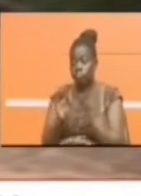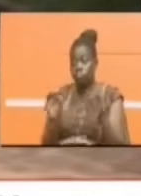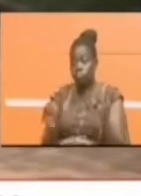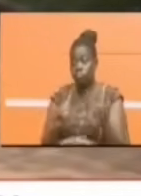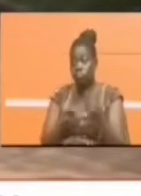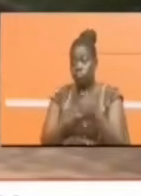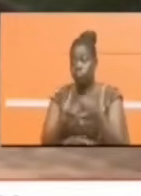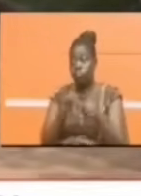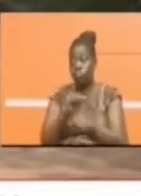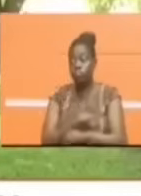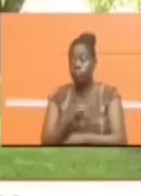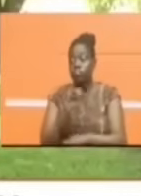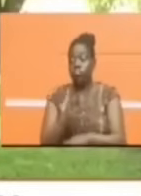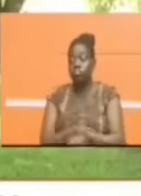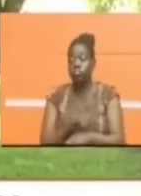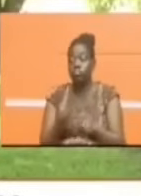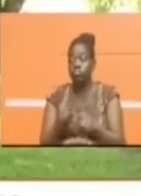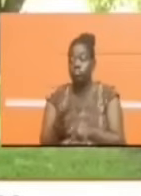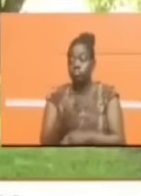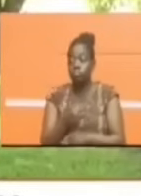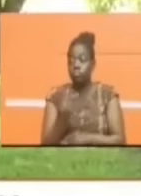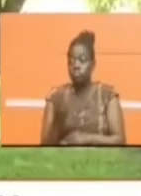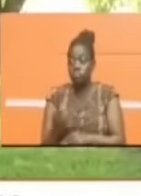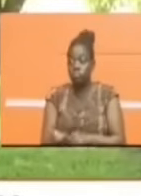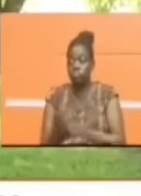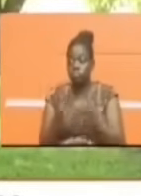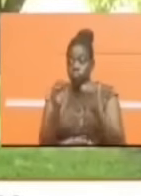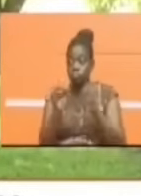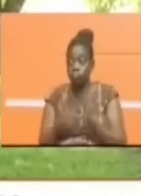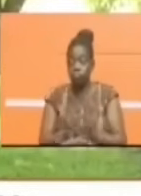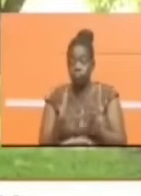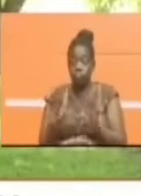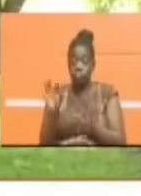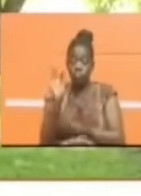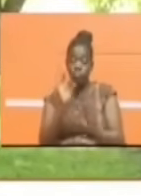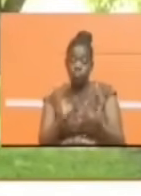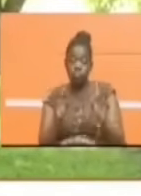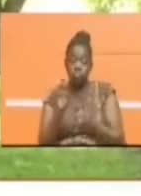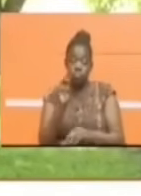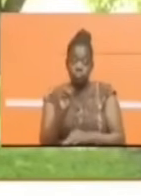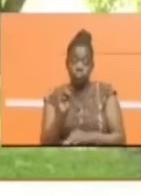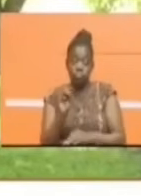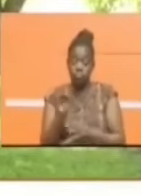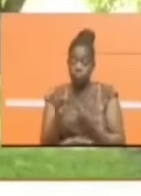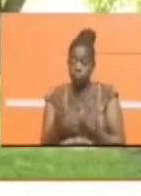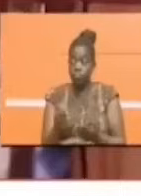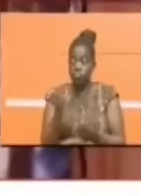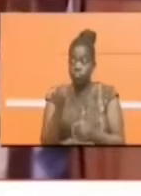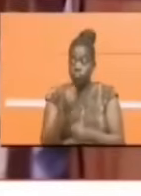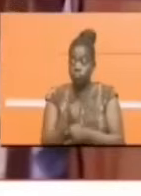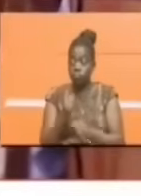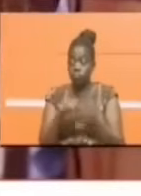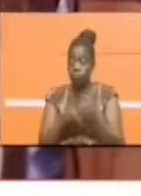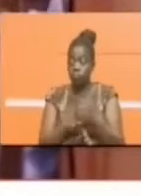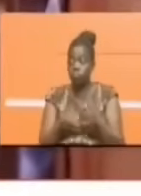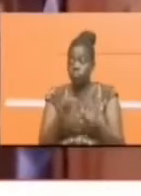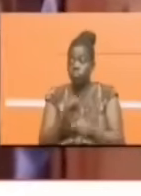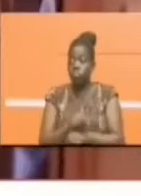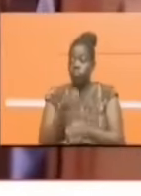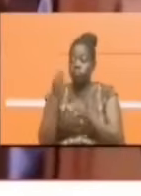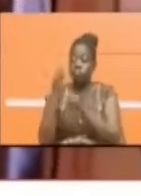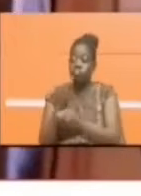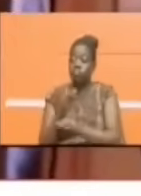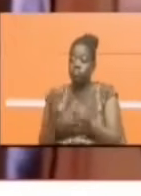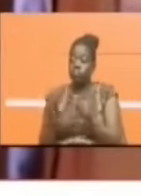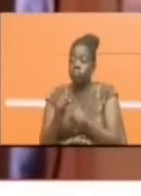Senior School e Mukono ne Ibrahim Sendaula omusomesa wa physics n'okubala ku somero lya Nabisunsa Girls Secondary School e Banda